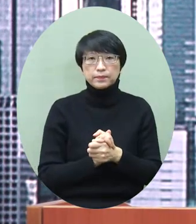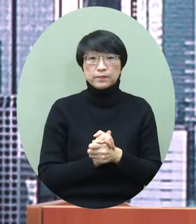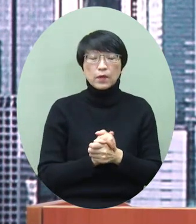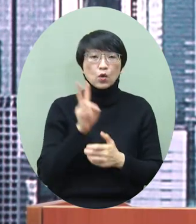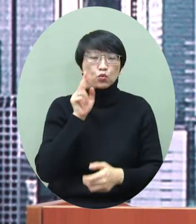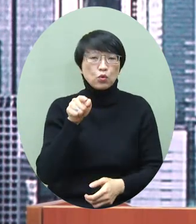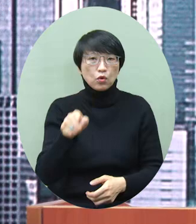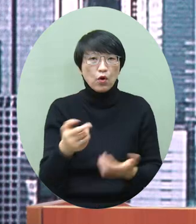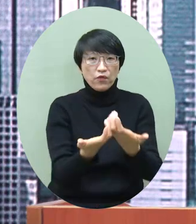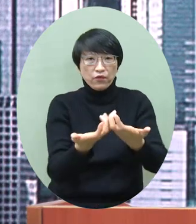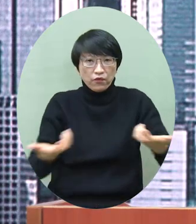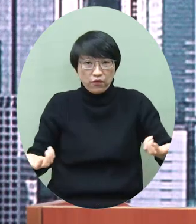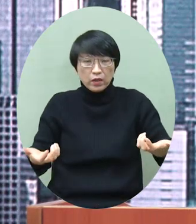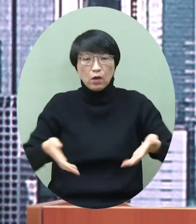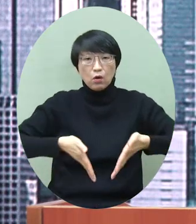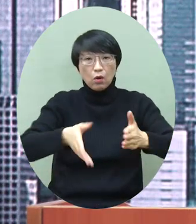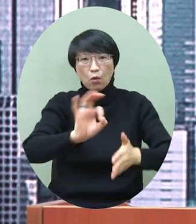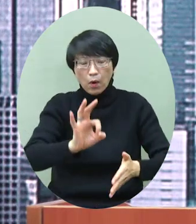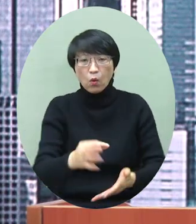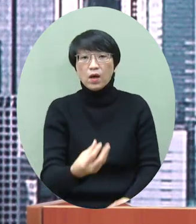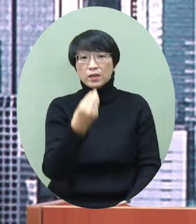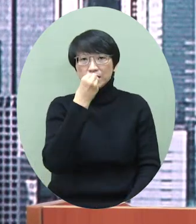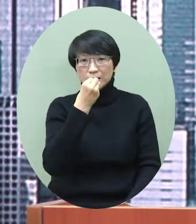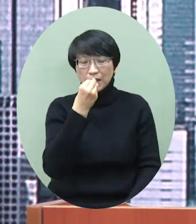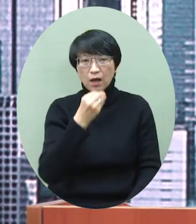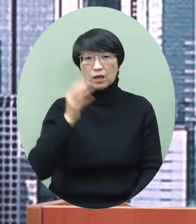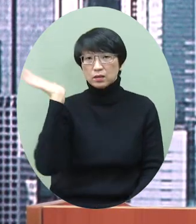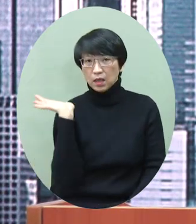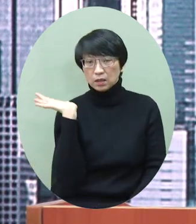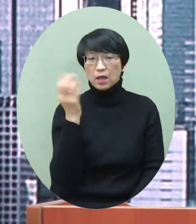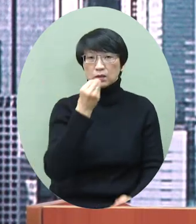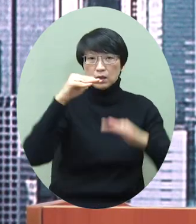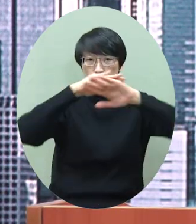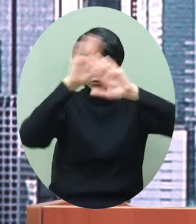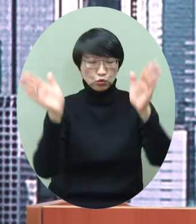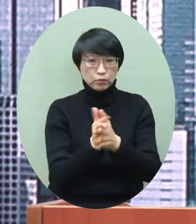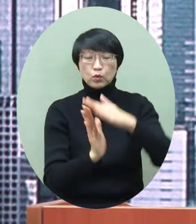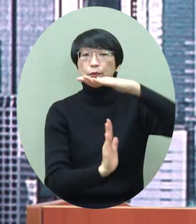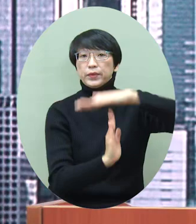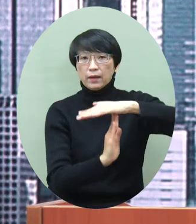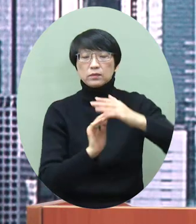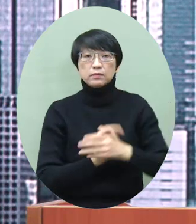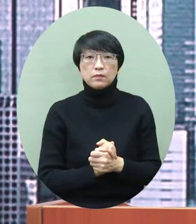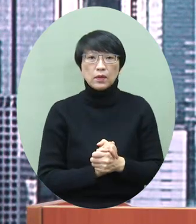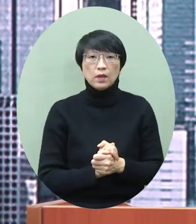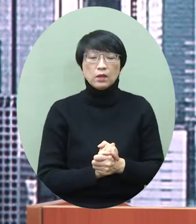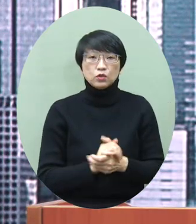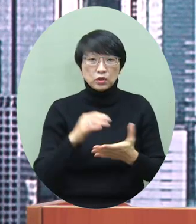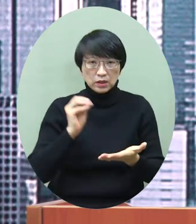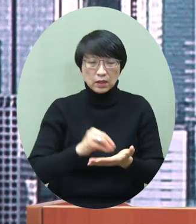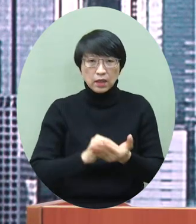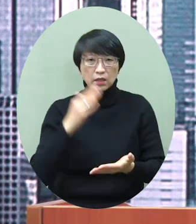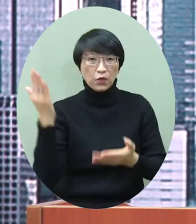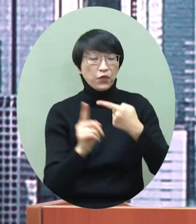佢冇一個分開嘅通道咧，相關嘅餐飲餐廳各樣嘢都要停。 咁所以咧都係要面對一定嘅風